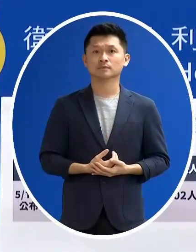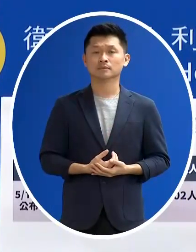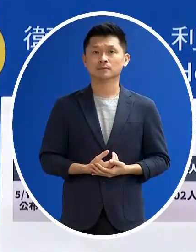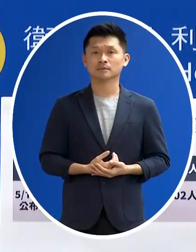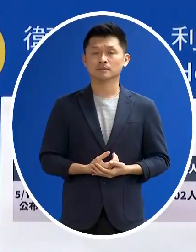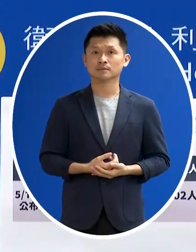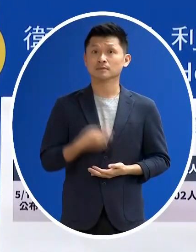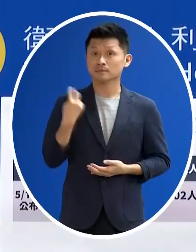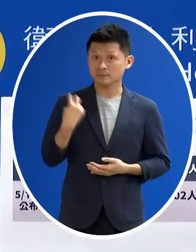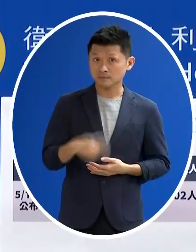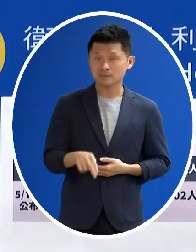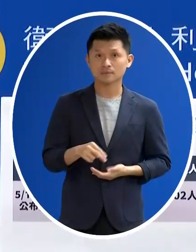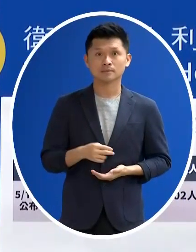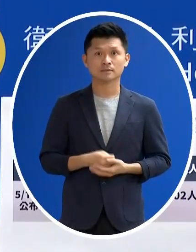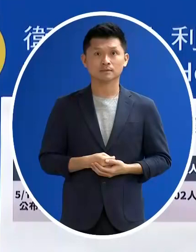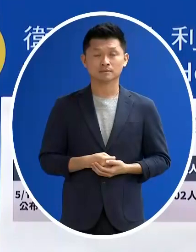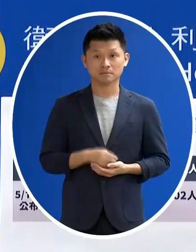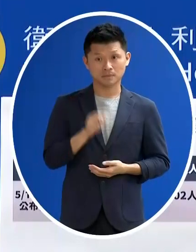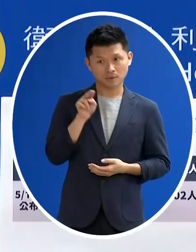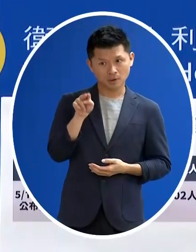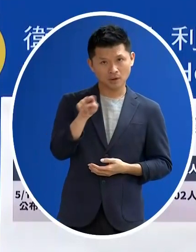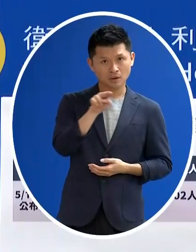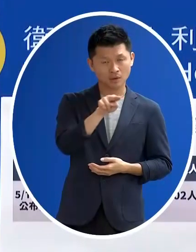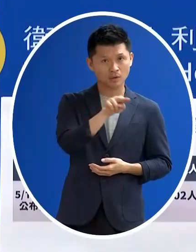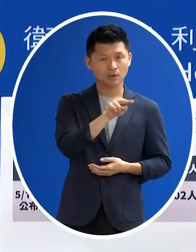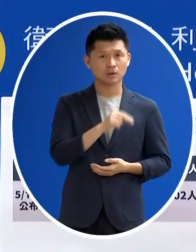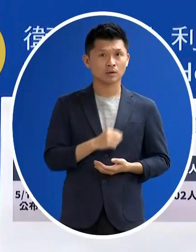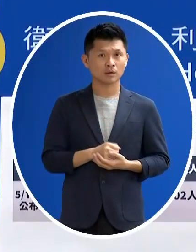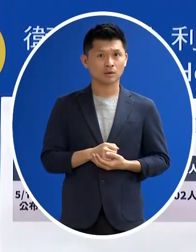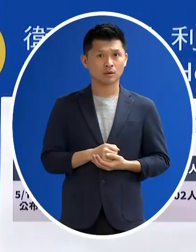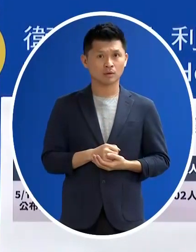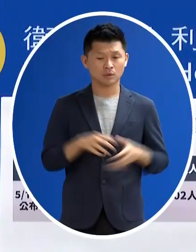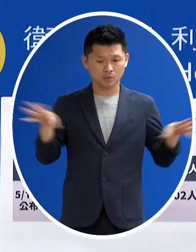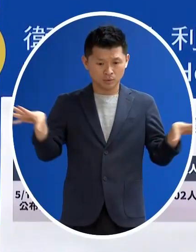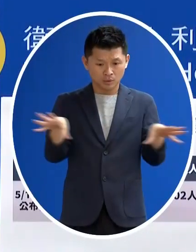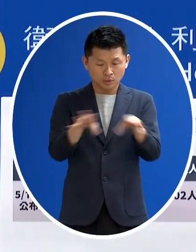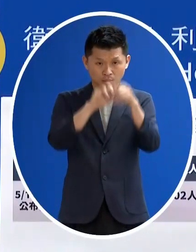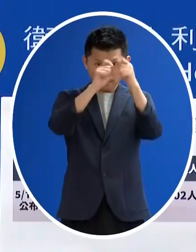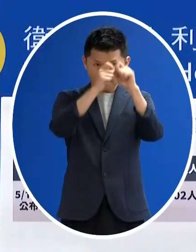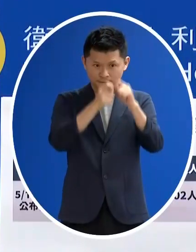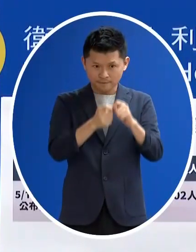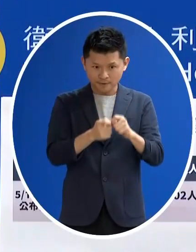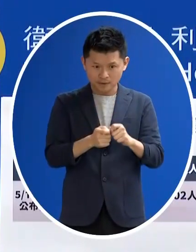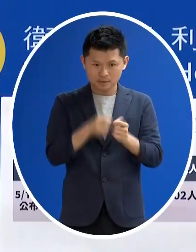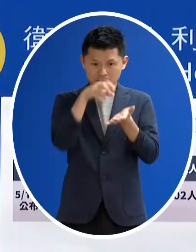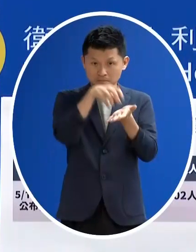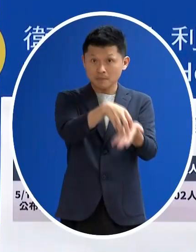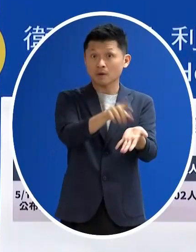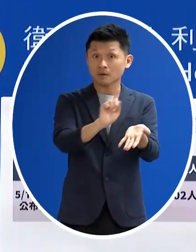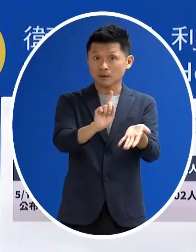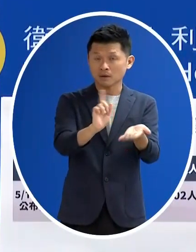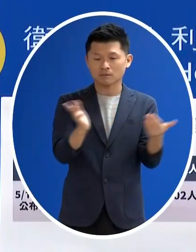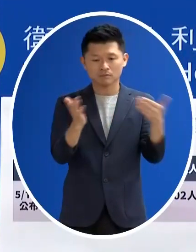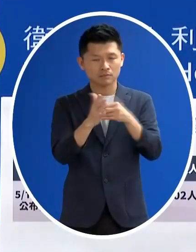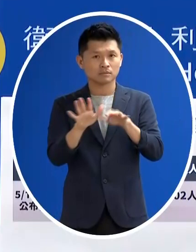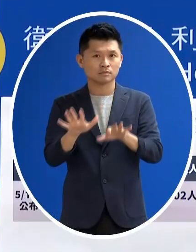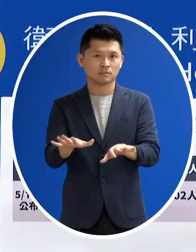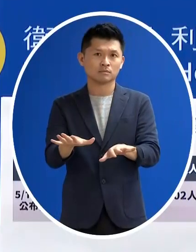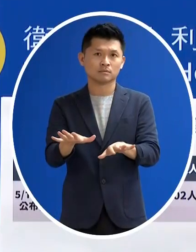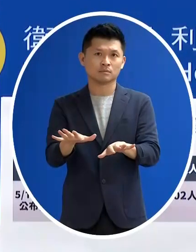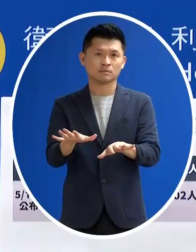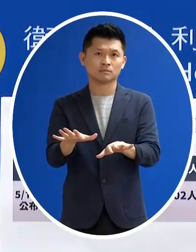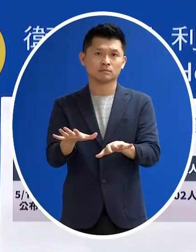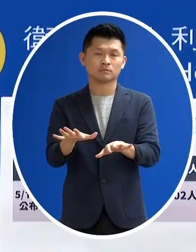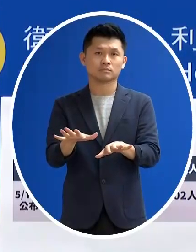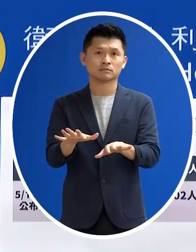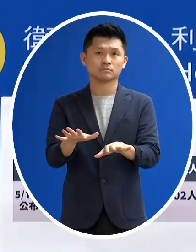我们也已经看到有一些所谓的统合分析的研究指出说，到目前为止还是没有证据显示